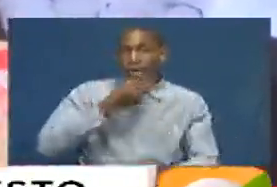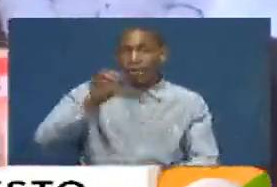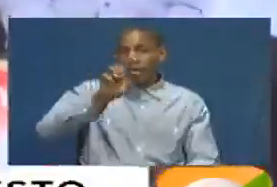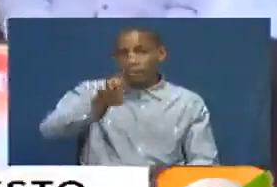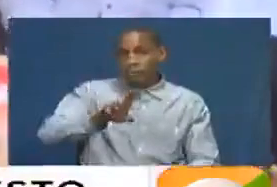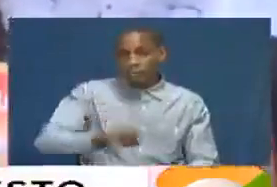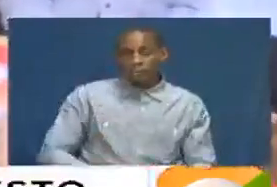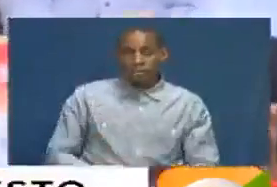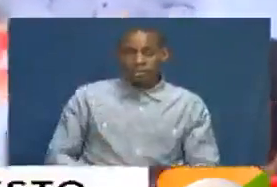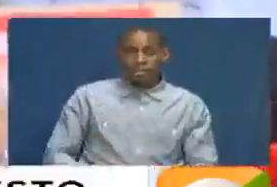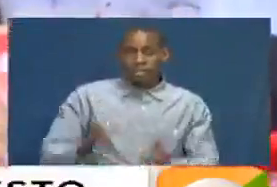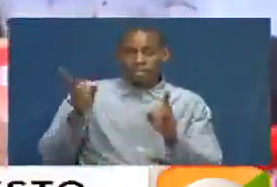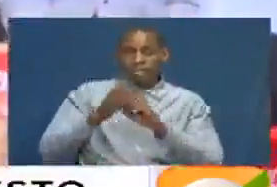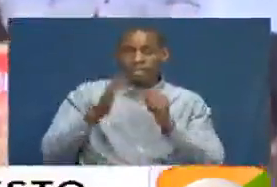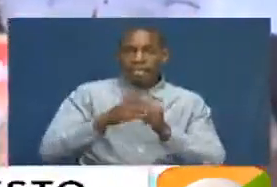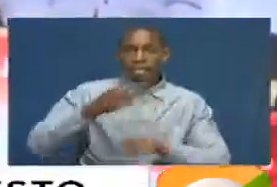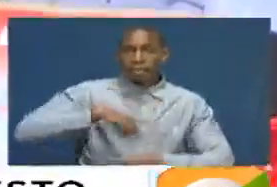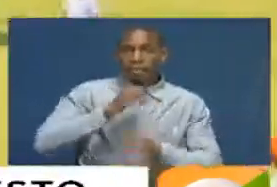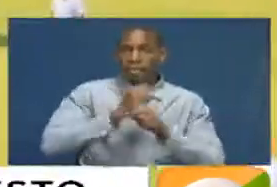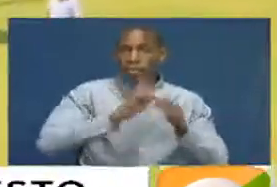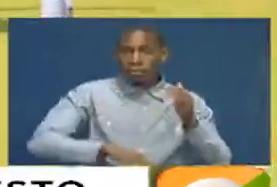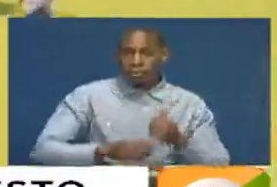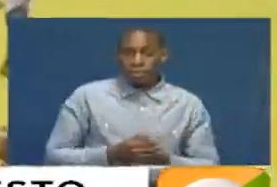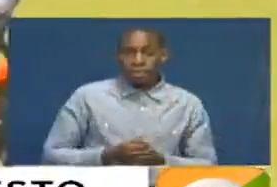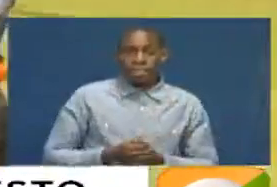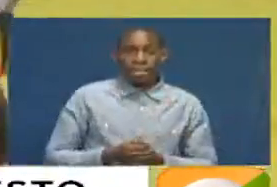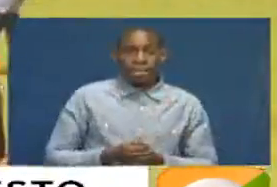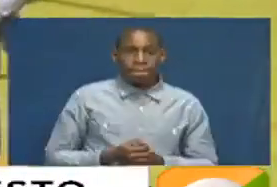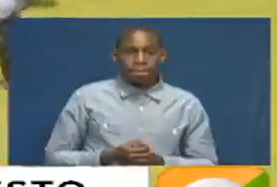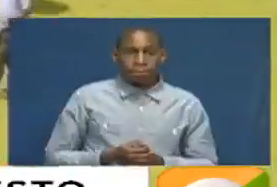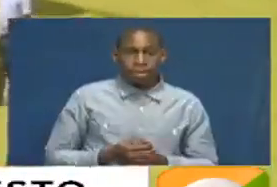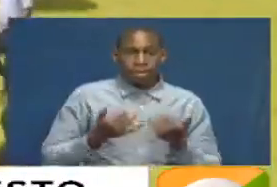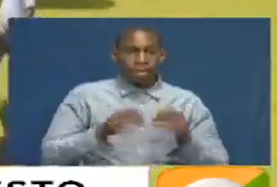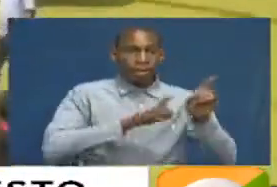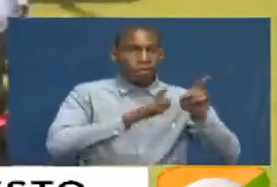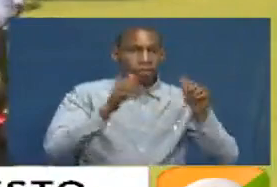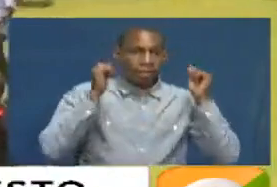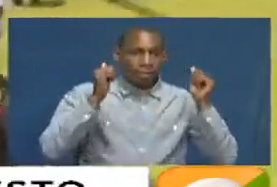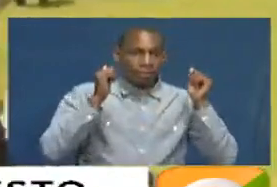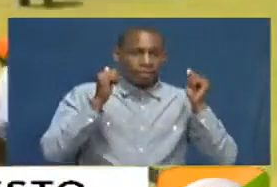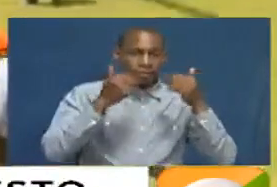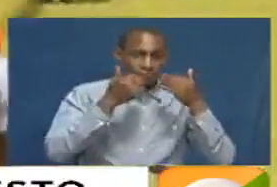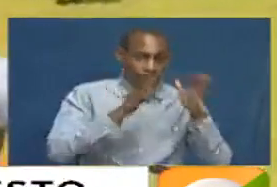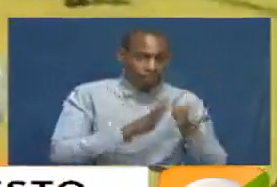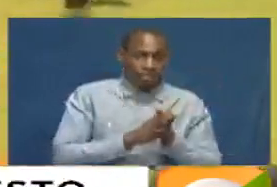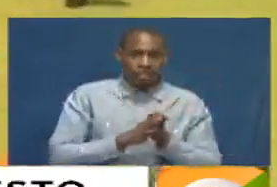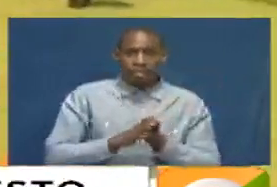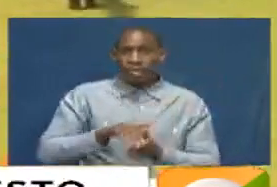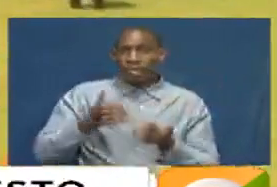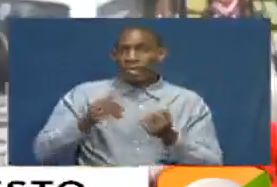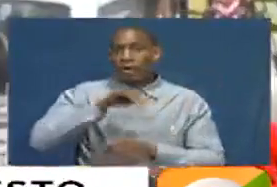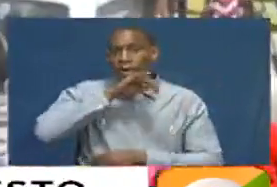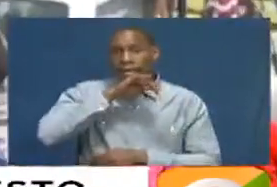Tarehe 9 tutafanya nini? From Nyamira. Nyamira County, Azimio presidential candidate